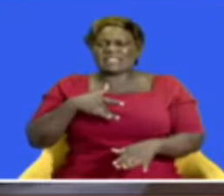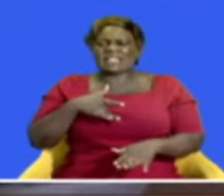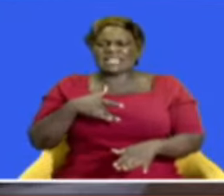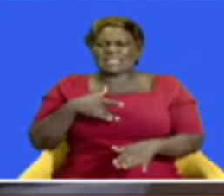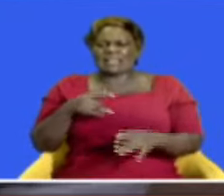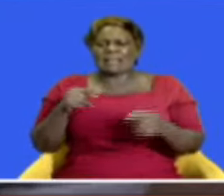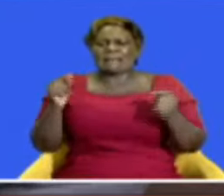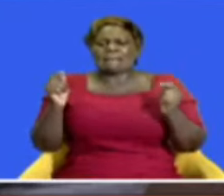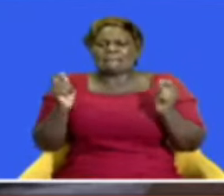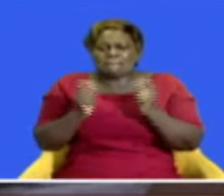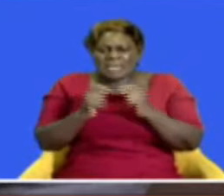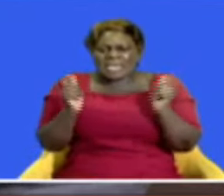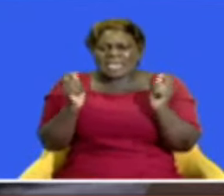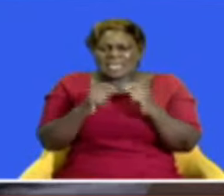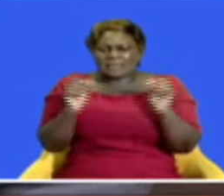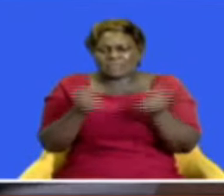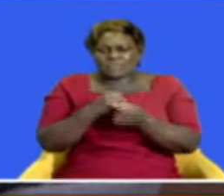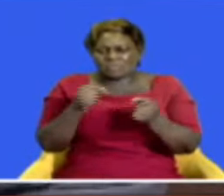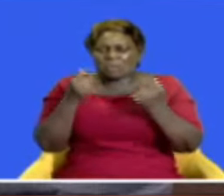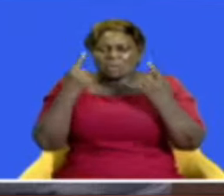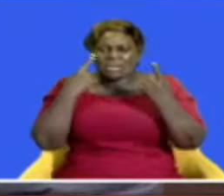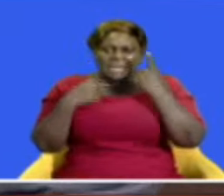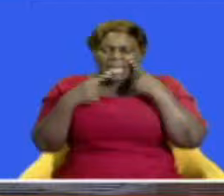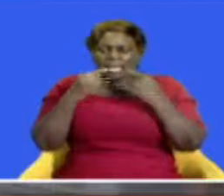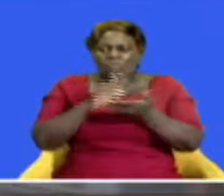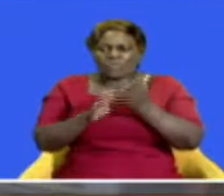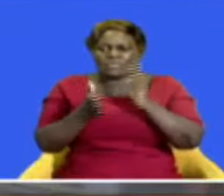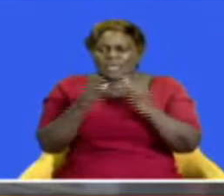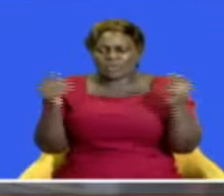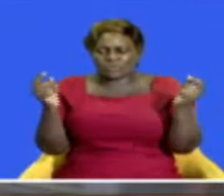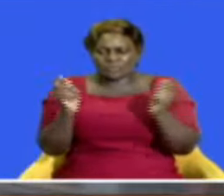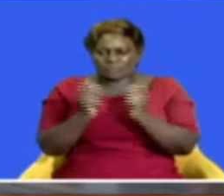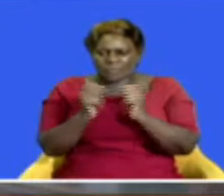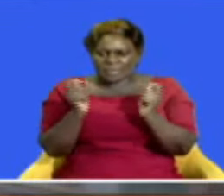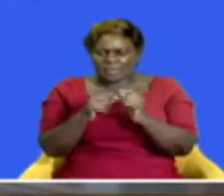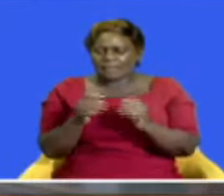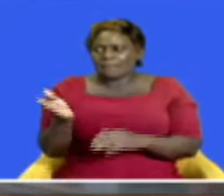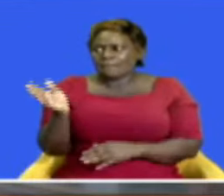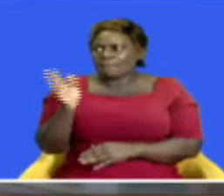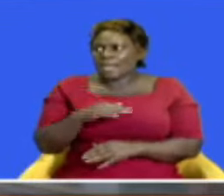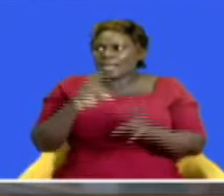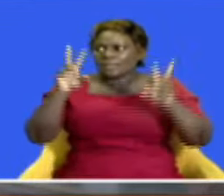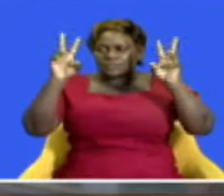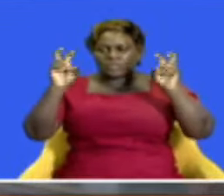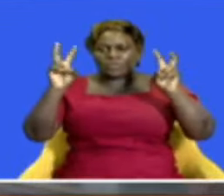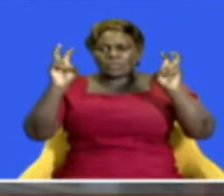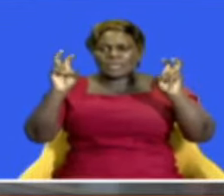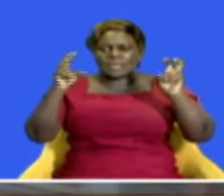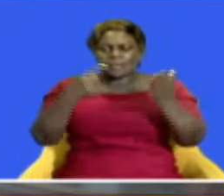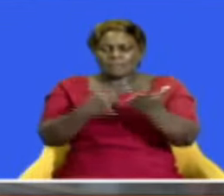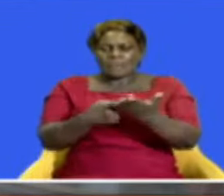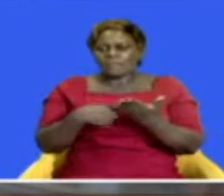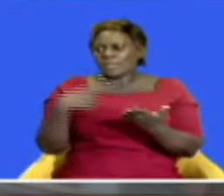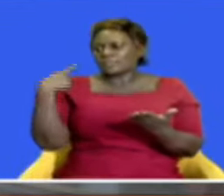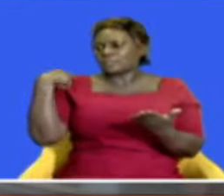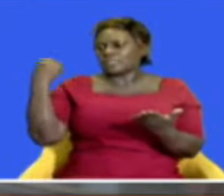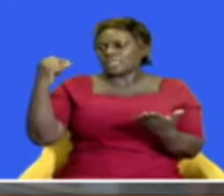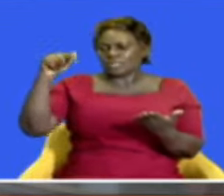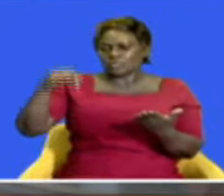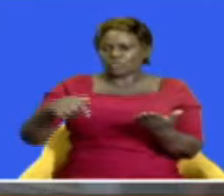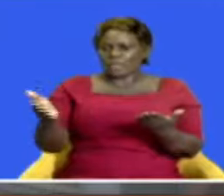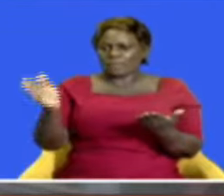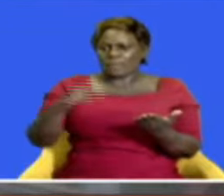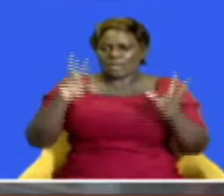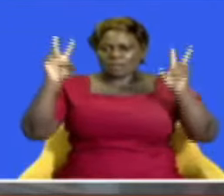uchungu. Wasingekuwa wanalia hivyo kama wasingekuwa wanahisi uchungu. Hebu ni kurejesha, kuna swali ambalo tulijadili jana kwa sababu leo